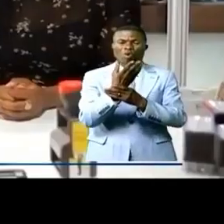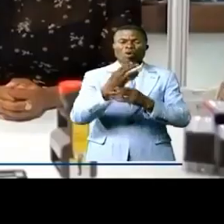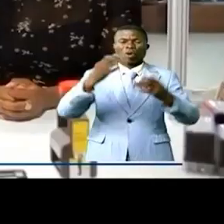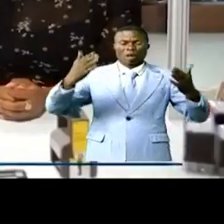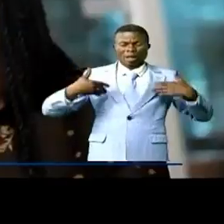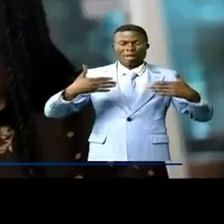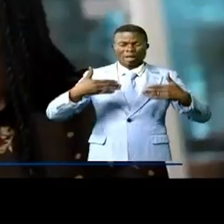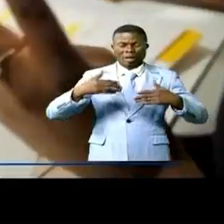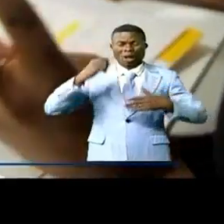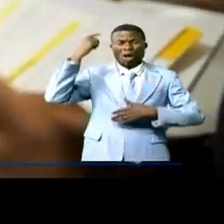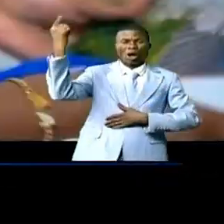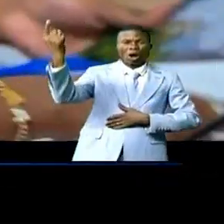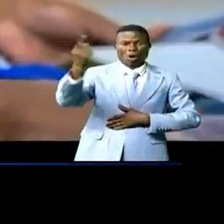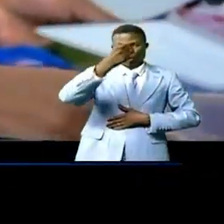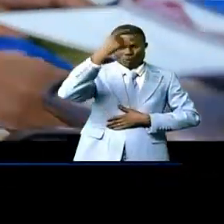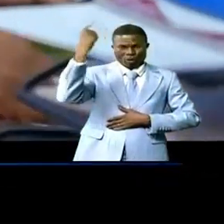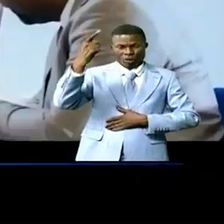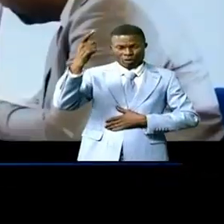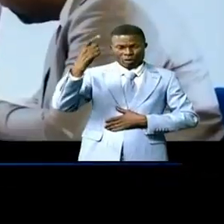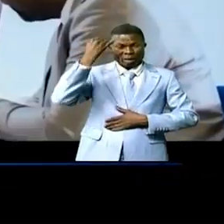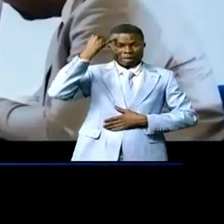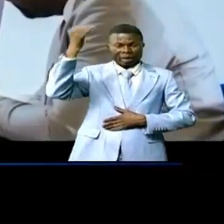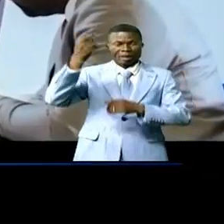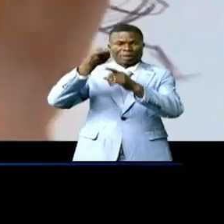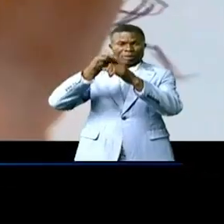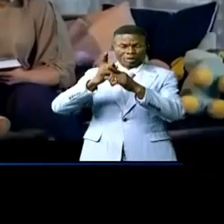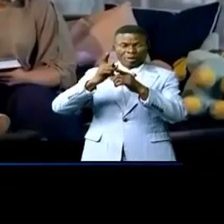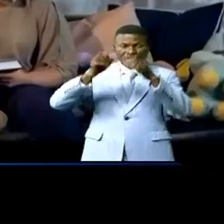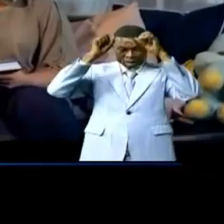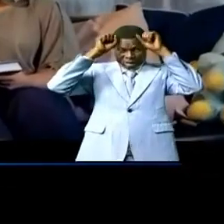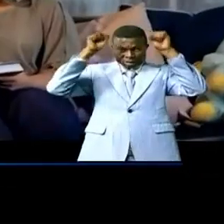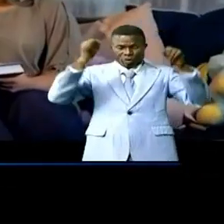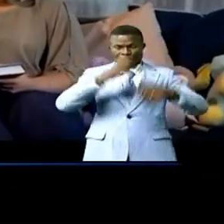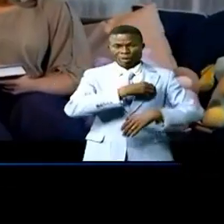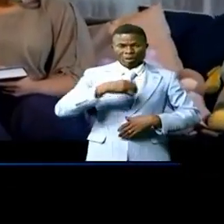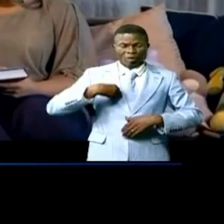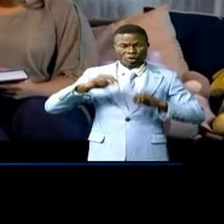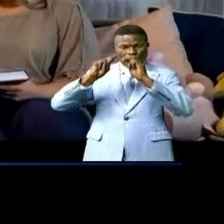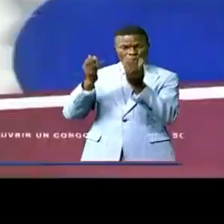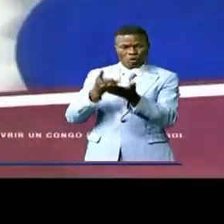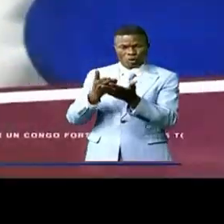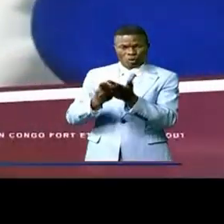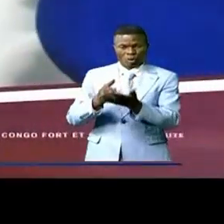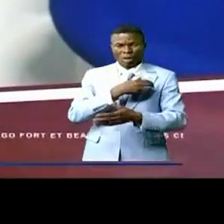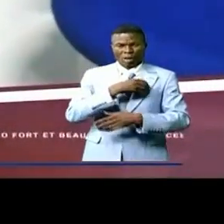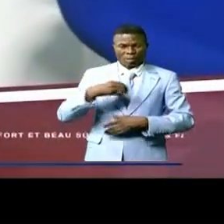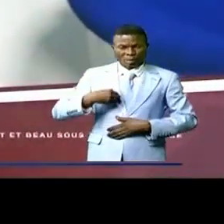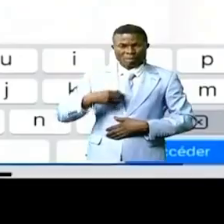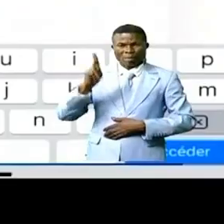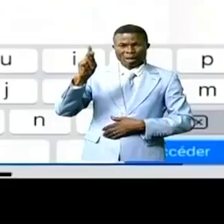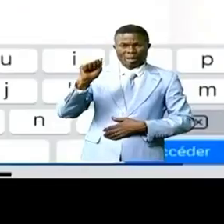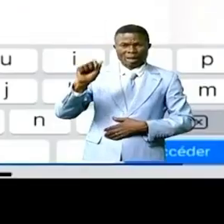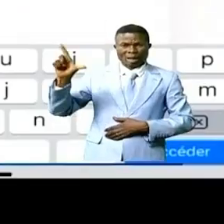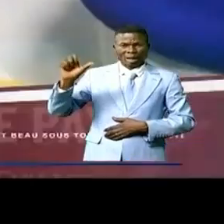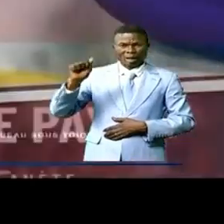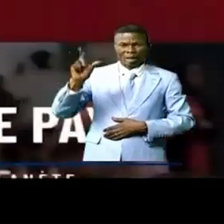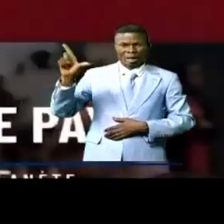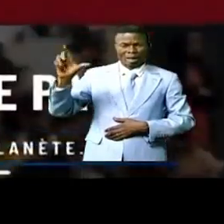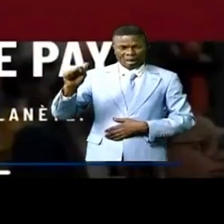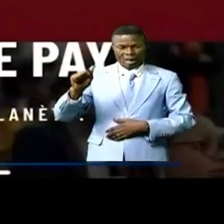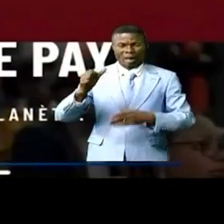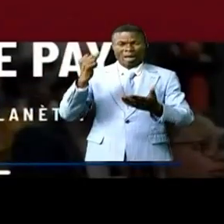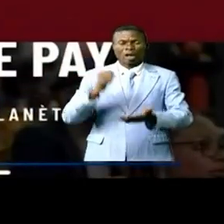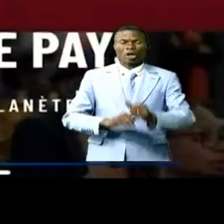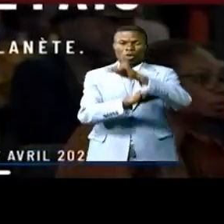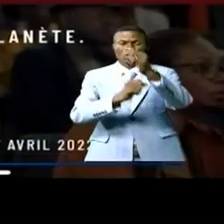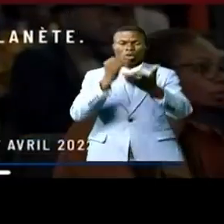planète et cela à l'initiative de la présidente de cette structure charlotte kalla là avec l'accompagnement de l'ambassade